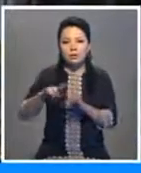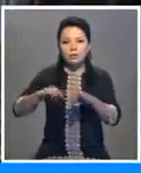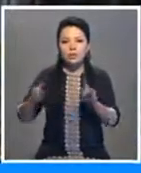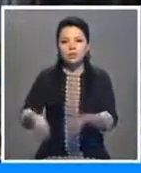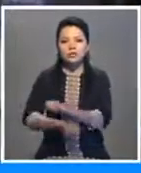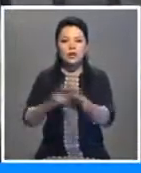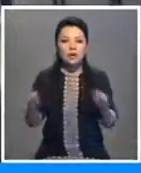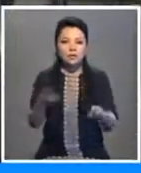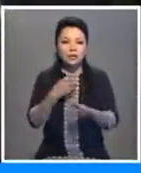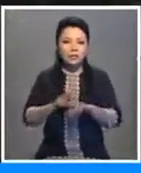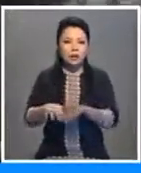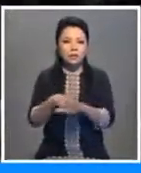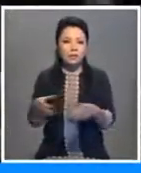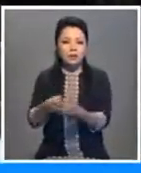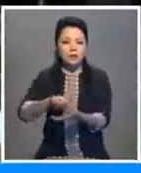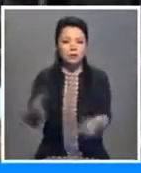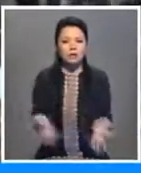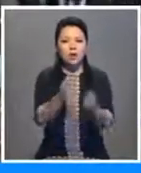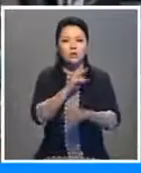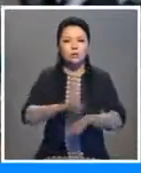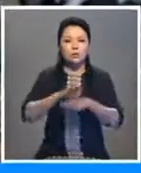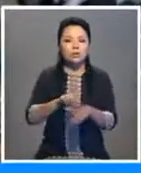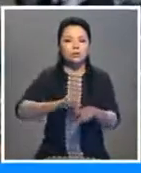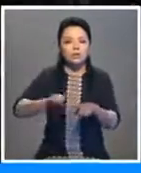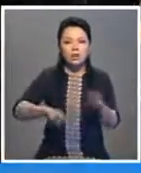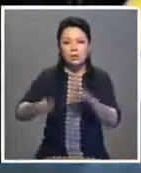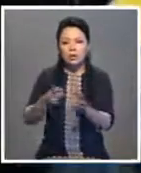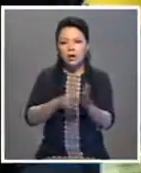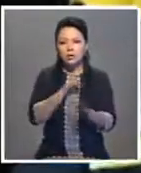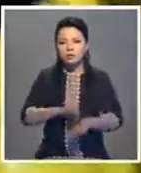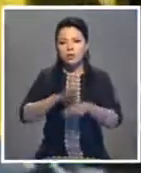жарылған. Қазір дүмпу орнында құтқарушылар жұмыс істеп жатыр. Тергеу амалдары басталып кетті.